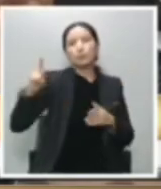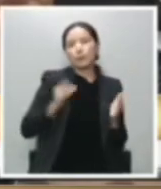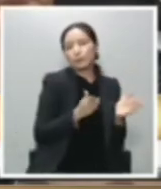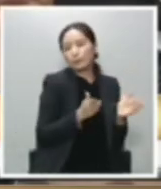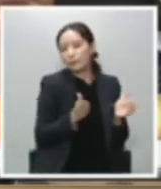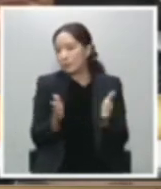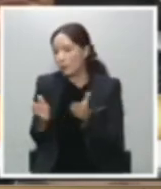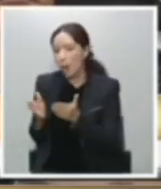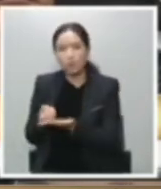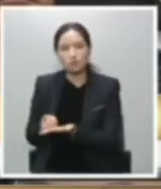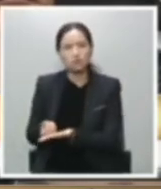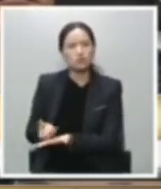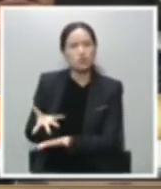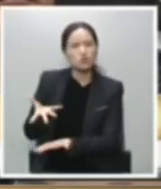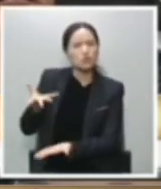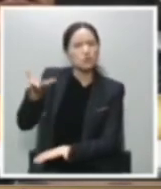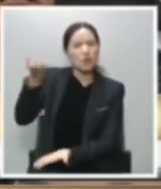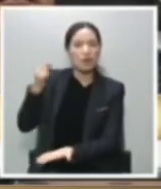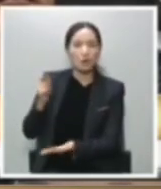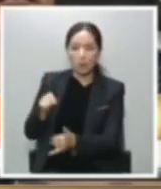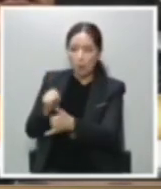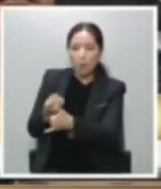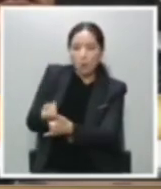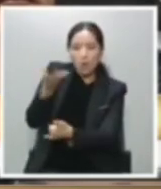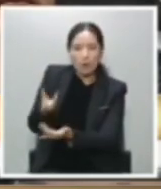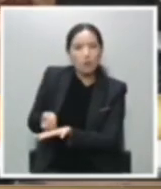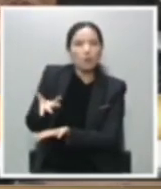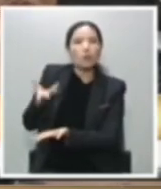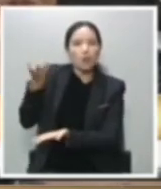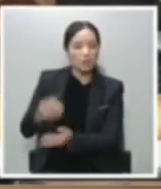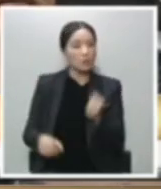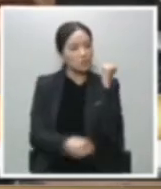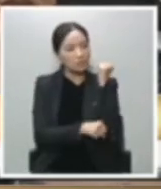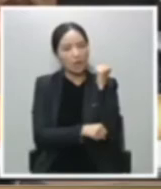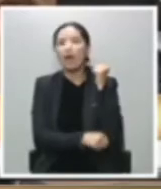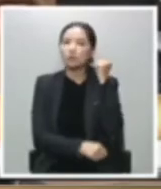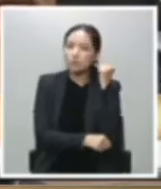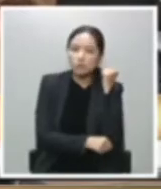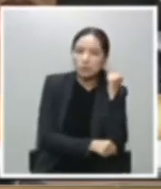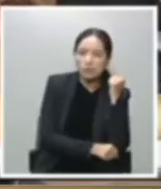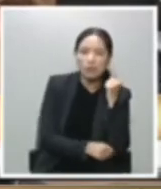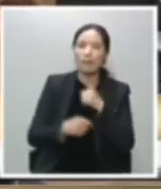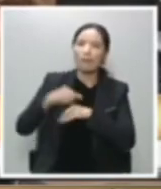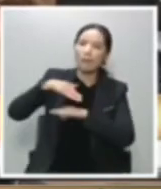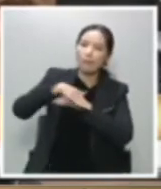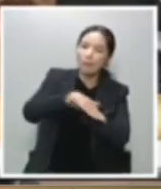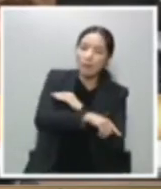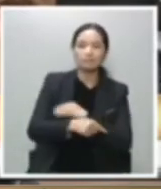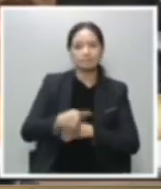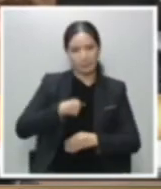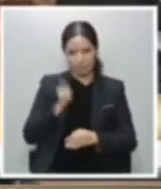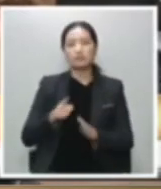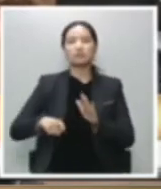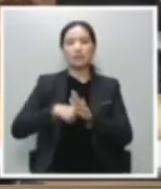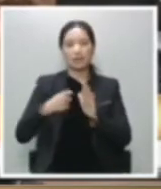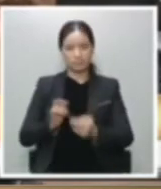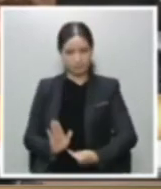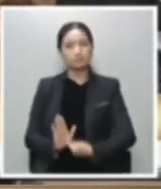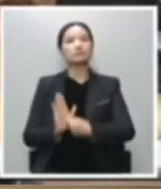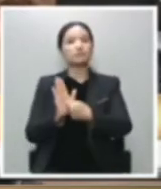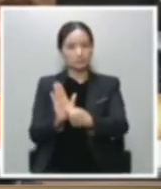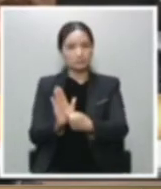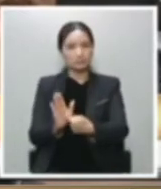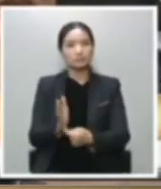วยคนรวยก็รวยยิ่งขึ้นครับคนจนก็ยิ่งจนลงครับนั่นเป็นสาเหตุที่กระผมเองคงจะต้องขออนุญาตหยิบยก